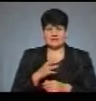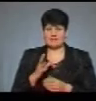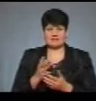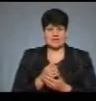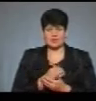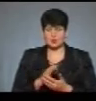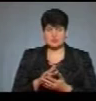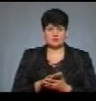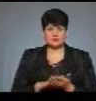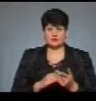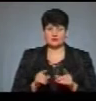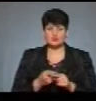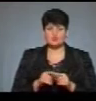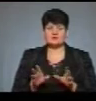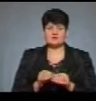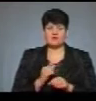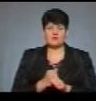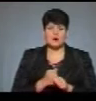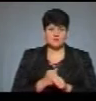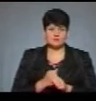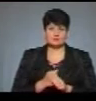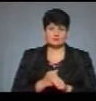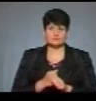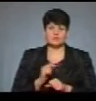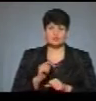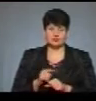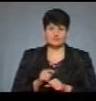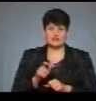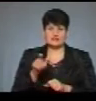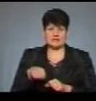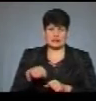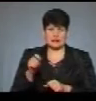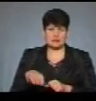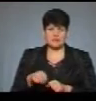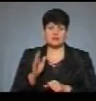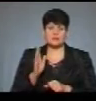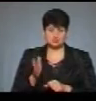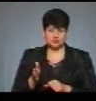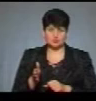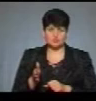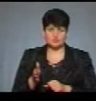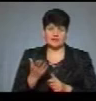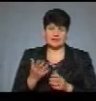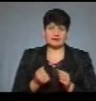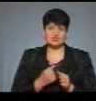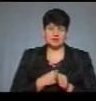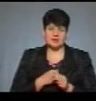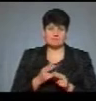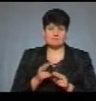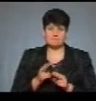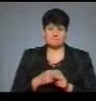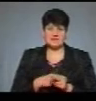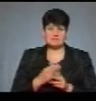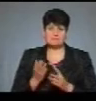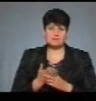вдалося продовжити цю співпрацю, тому у нас термінали розрахунку картками будуть, але, на жаль, без якихось